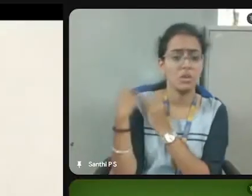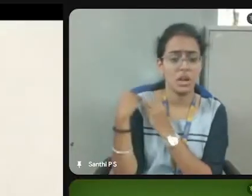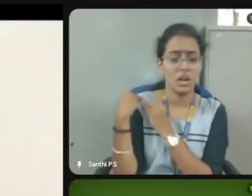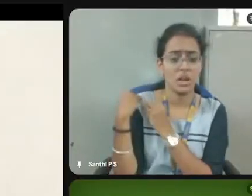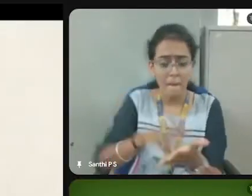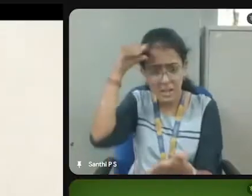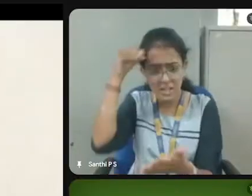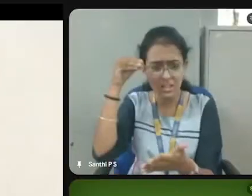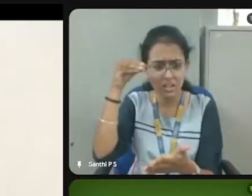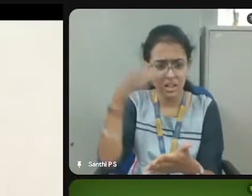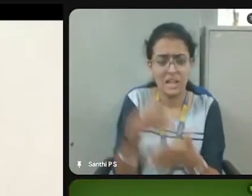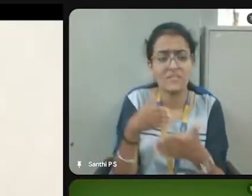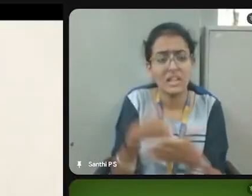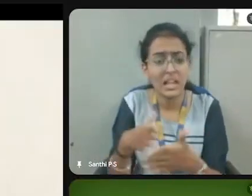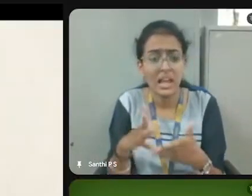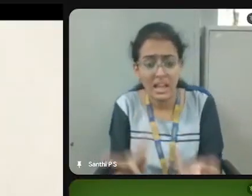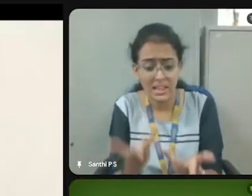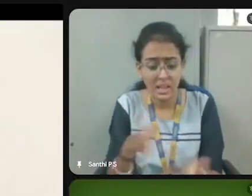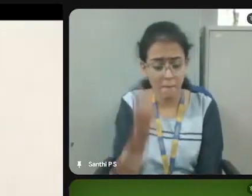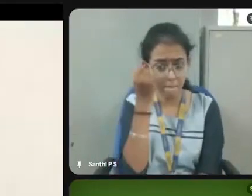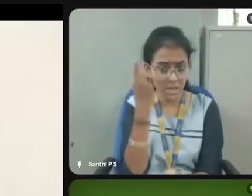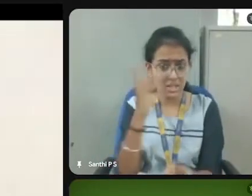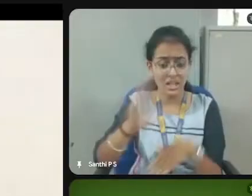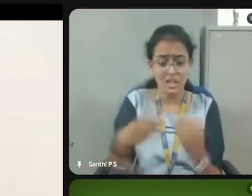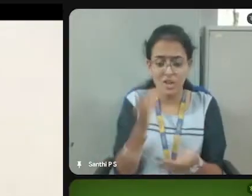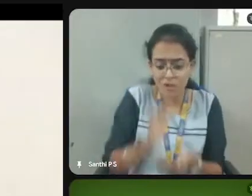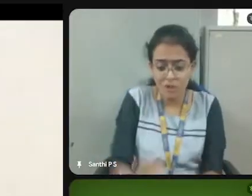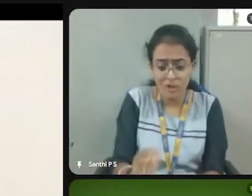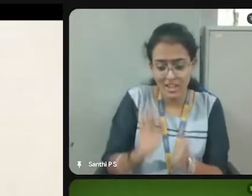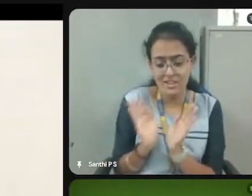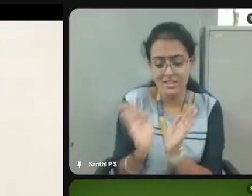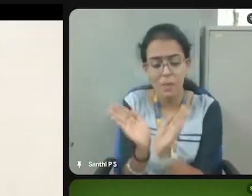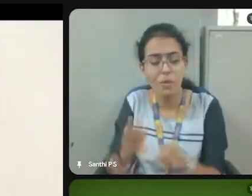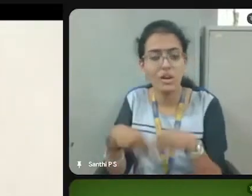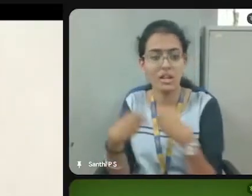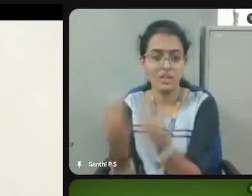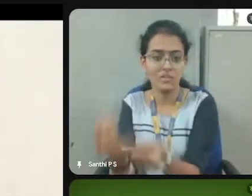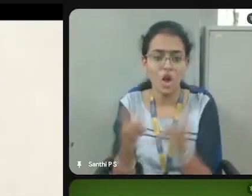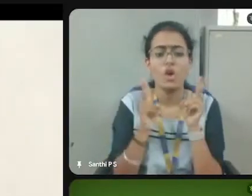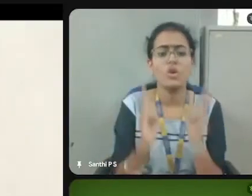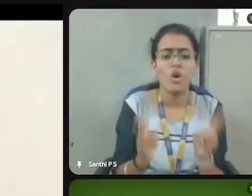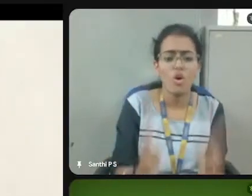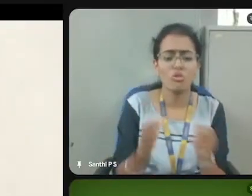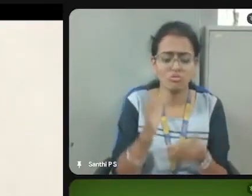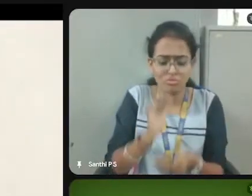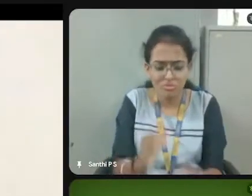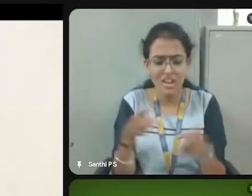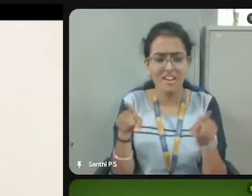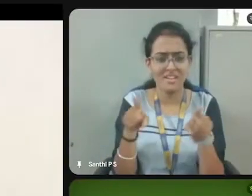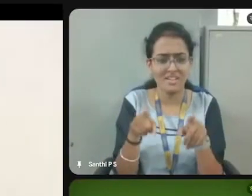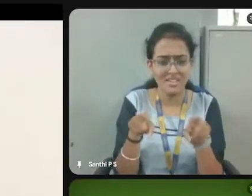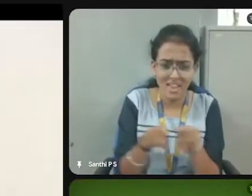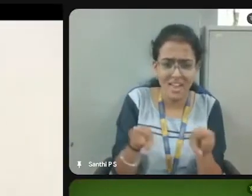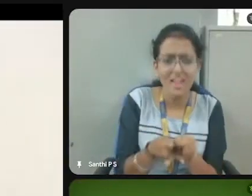എന്താണെന്നുള്ളത് മനസ്സിലാക്കുകയും കുട്ടിക്ക് വേണ്ട സപ്പോർട്ട് ചെയ്തു കൊടുക്കുകയും അവരെ ഒരു സാധാരണ കുട്ടിയായി കണക്കാക്കുകയും എല്ലാ